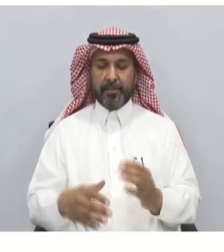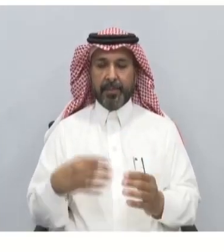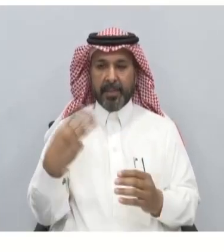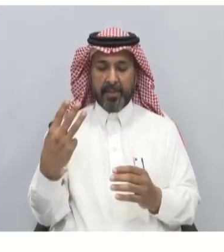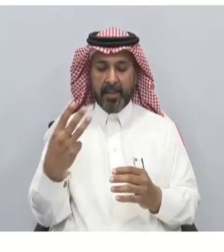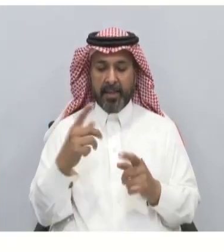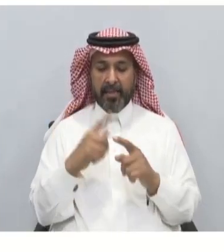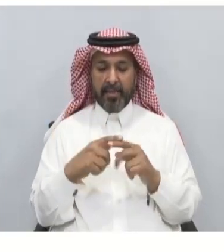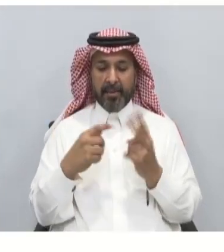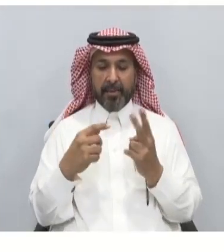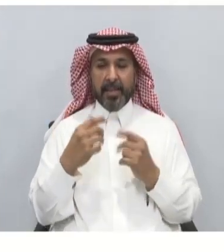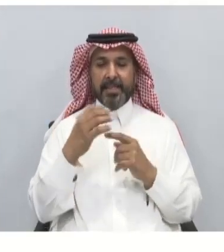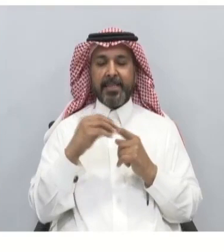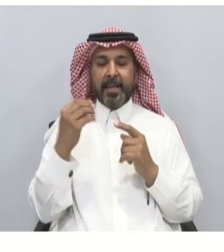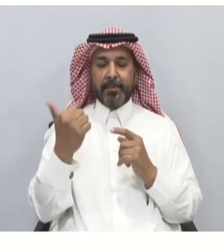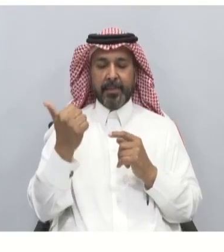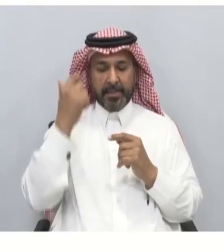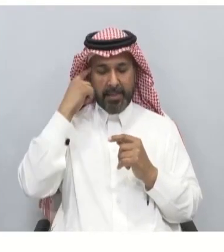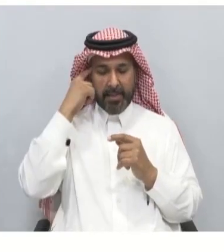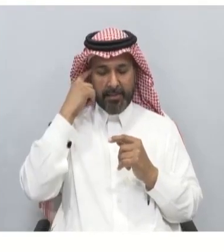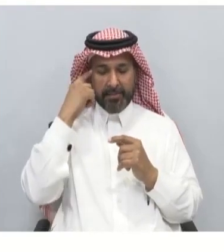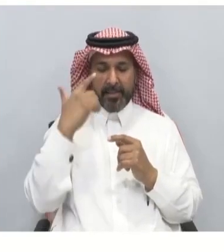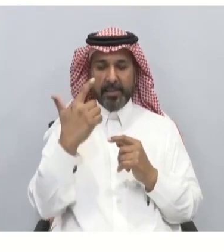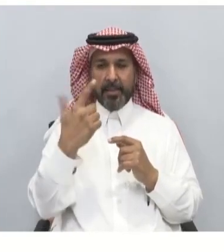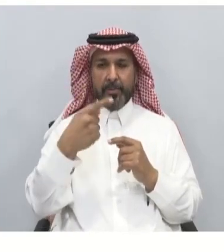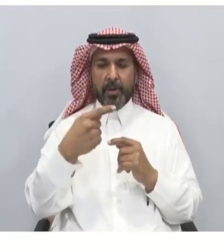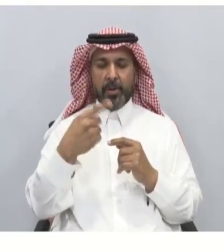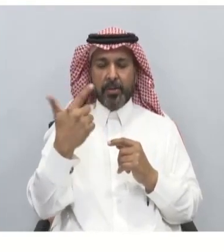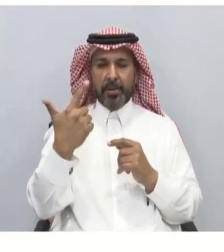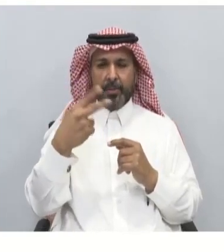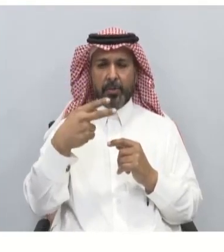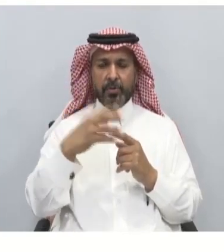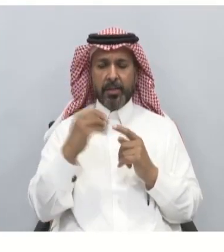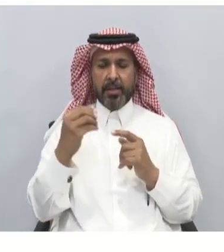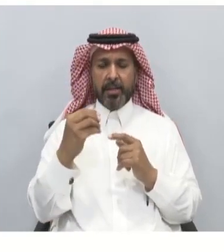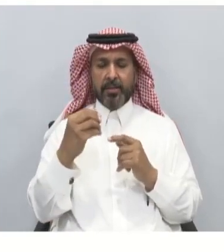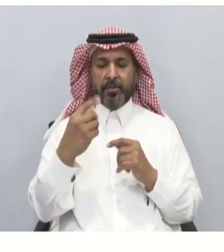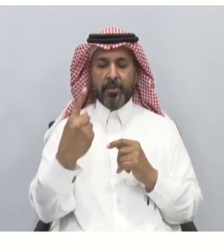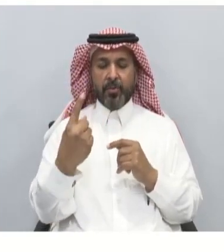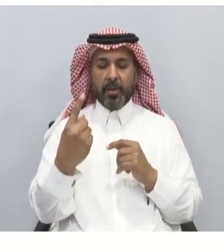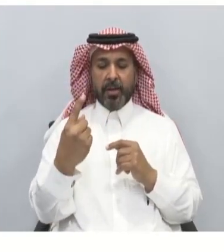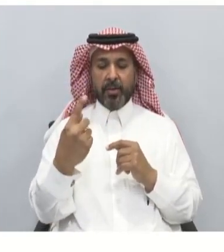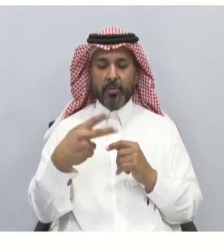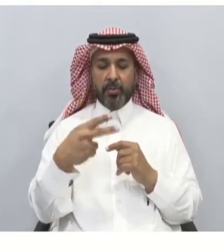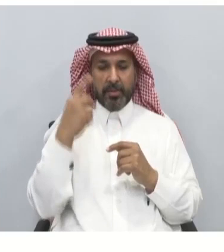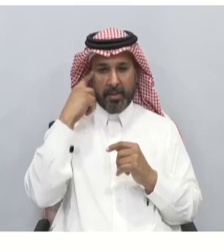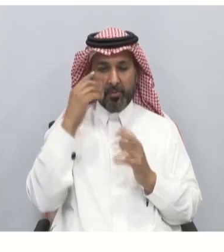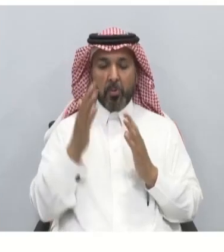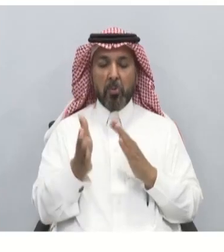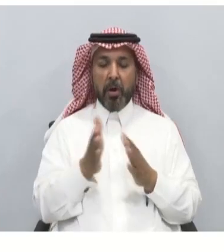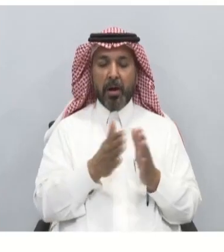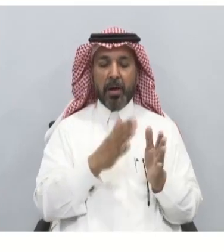21 ايضا راح يعطيني اللي هو قيمة الحد الثالث 21. طيب سالب 2 في 4 سالب 8، هل راح